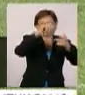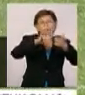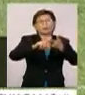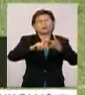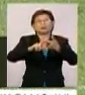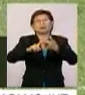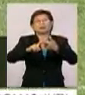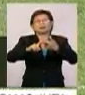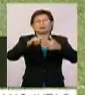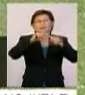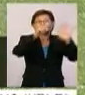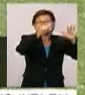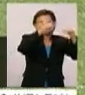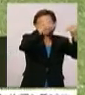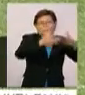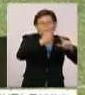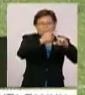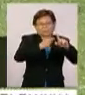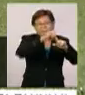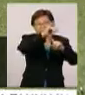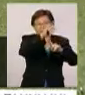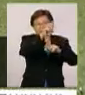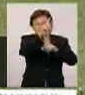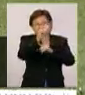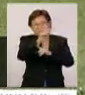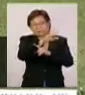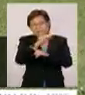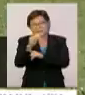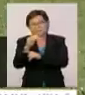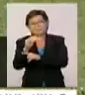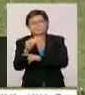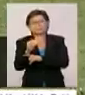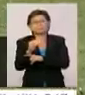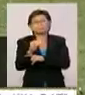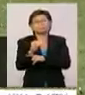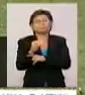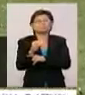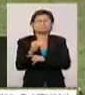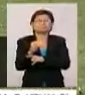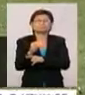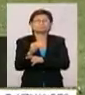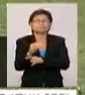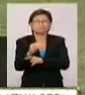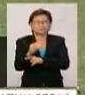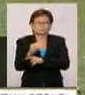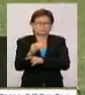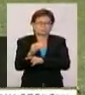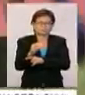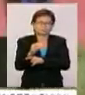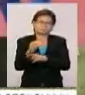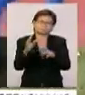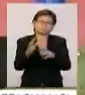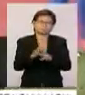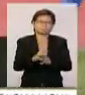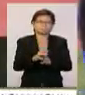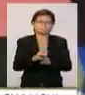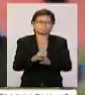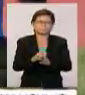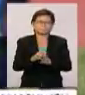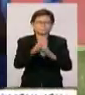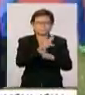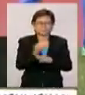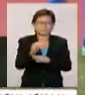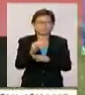Malias, Aidil Zafwan Abdul Razak, Azrif Nasrul Haq Badrul Hisham, Safawi Rasid, Syafiq Ahmad dan Ahmad Hazwan